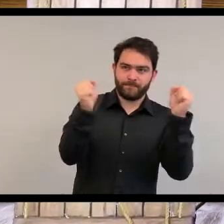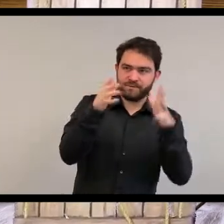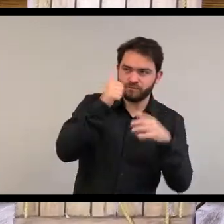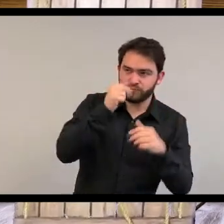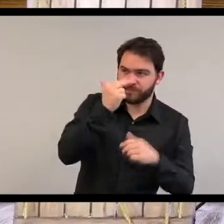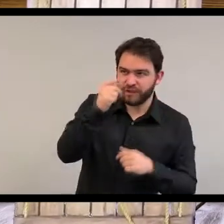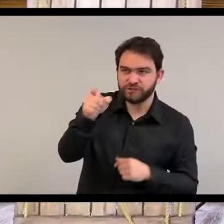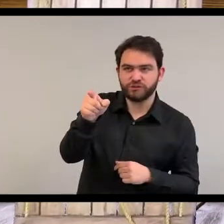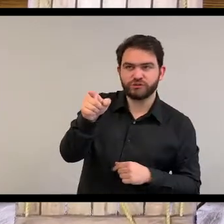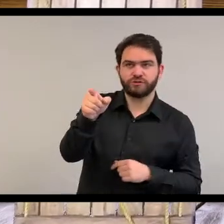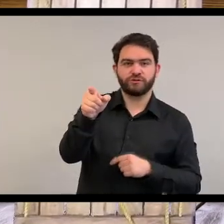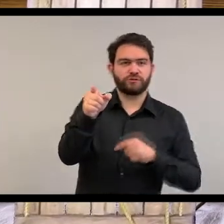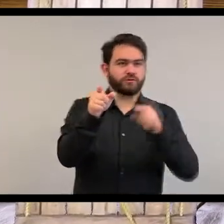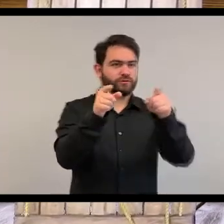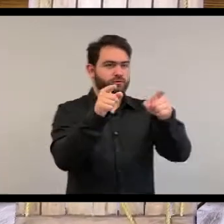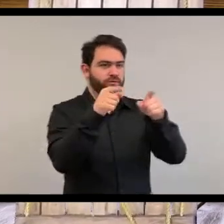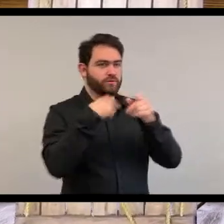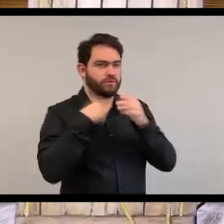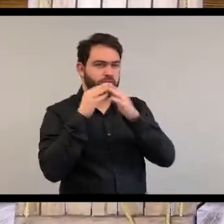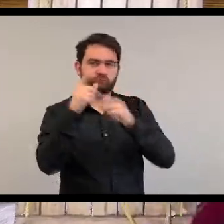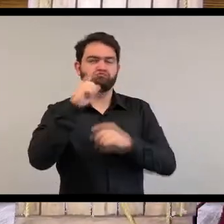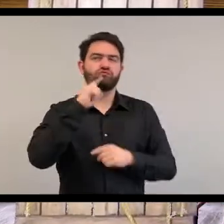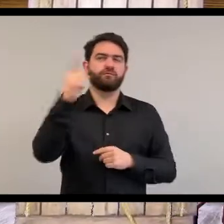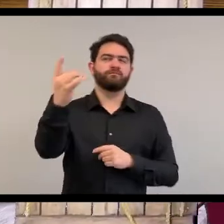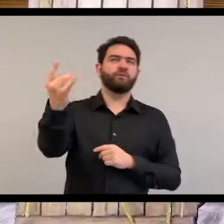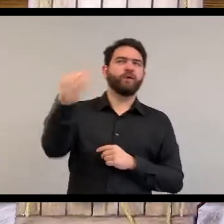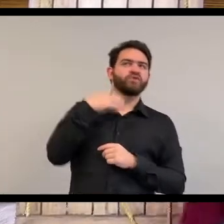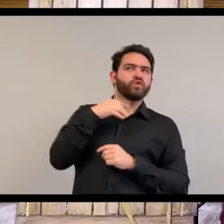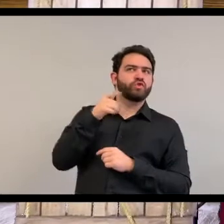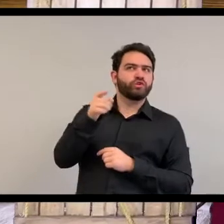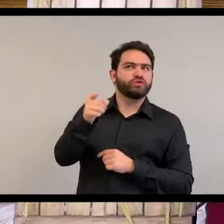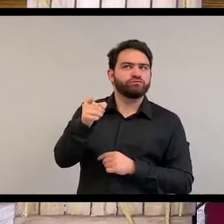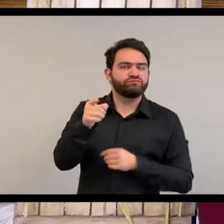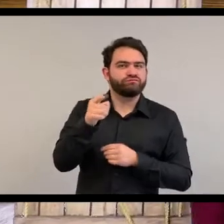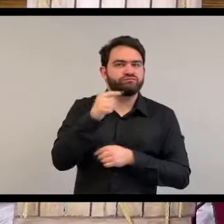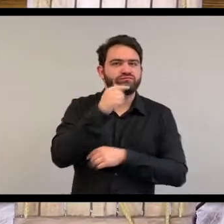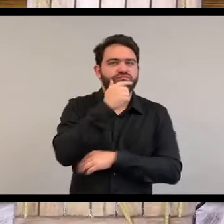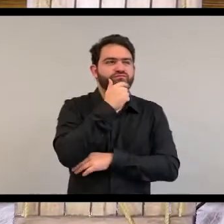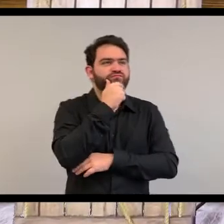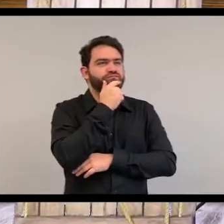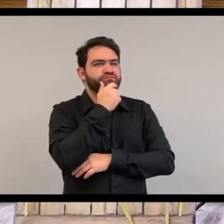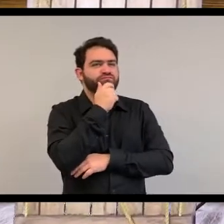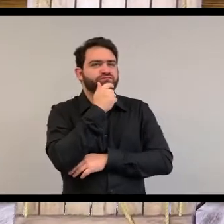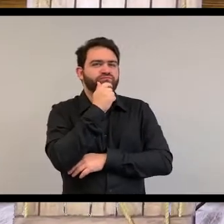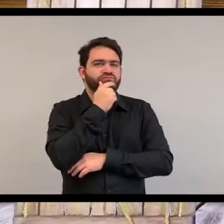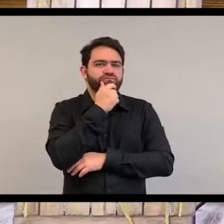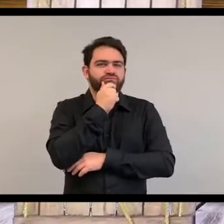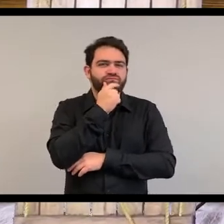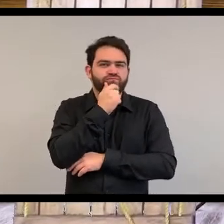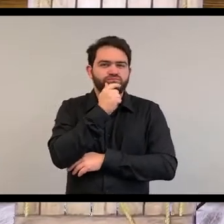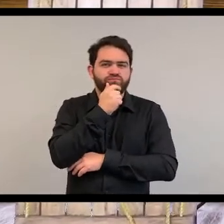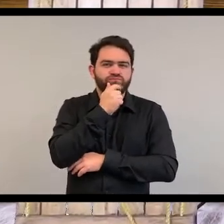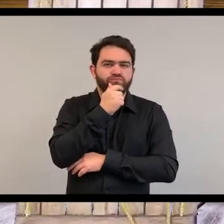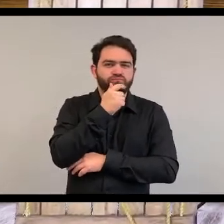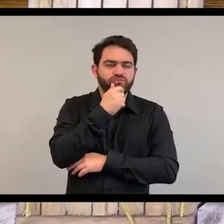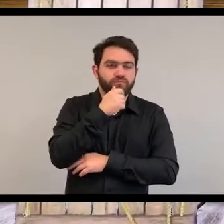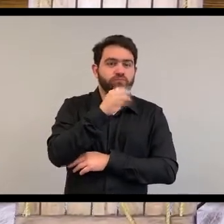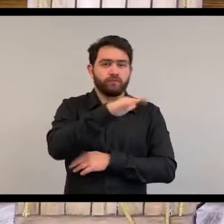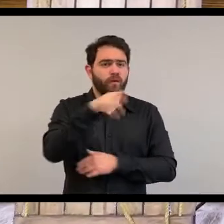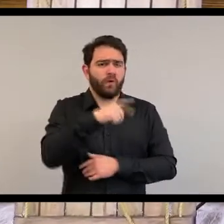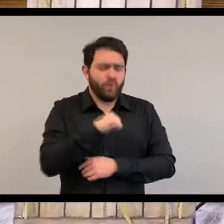Elle va se fâcher si on s'approche avec un autre lit... » « Transformer en vieux trapeau! » « Mmmmm... » Qu'est-ce qu'on va faire? » « Hahahaha